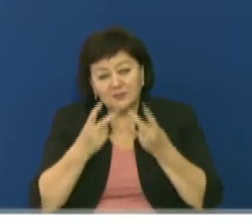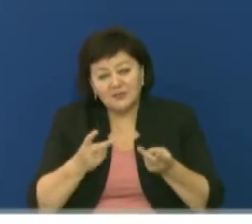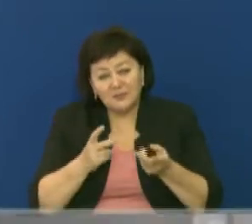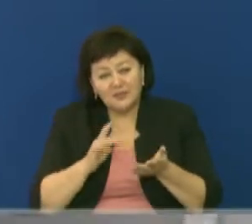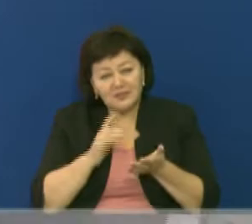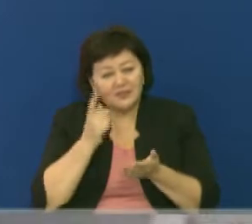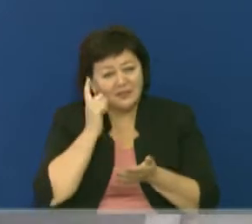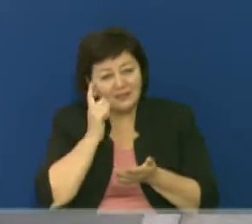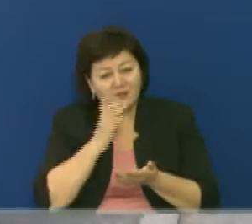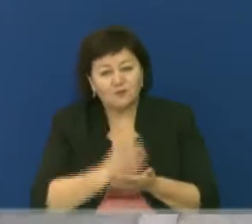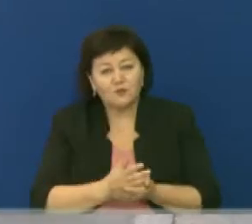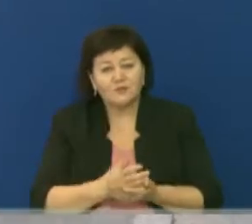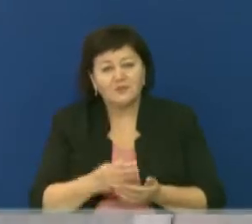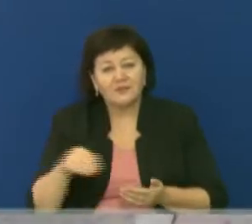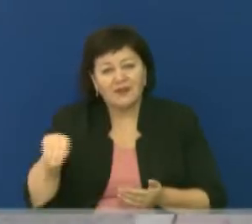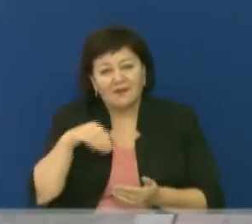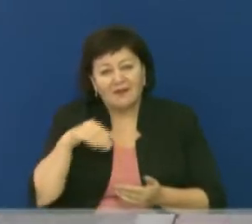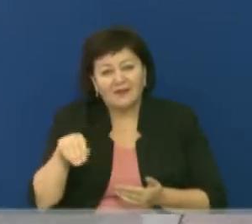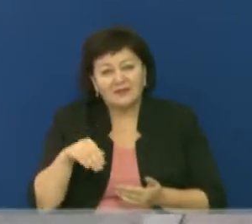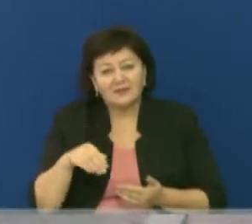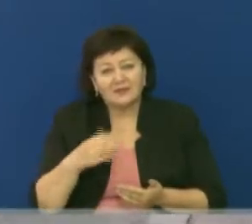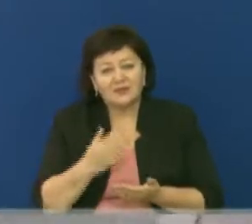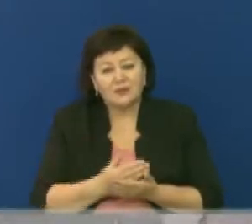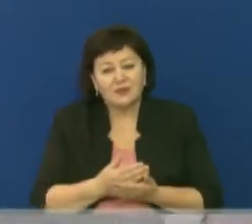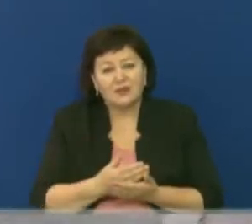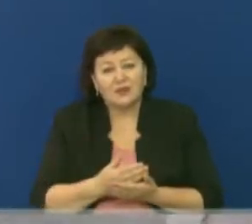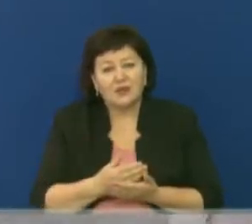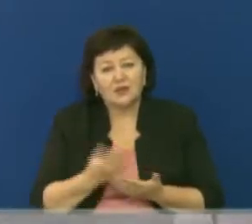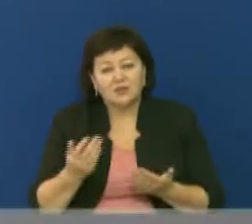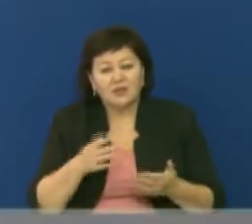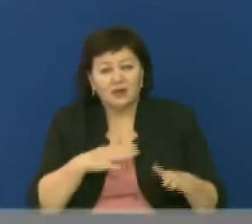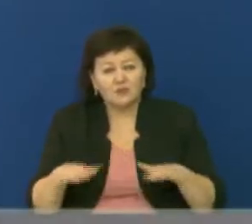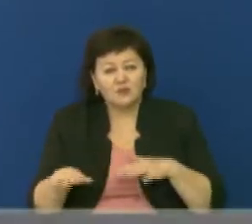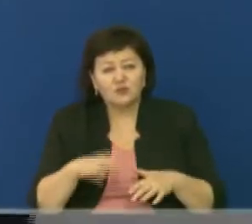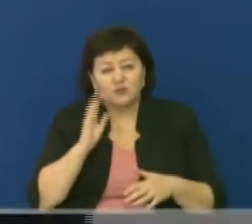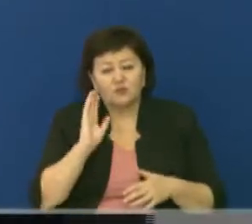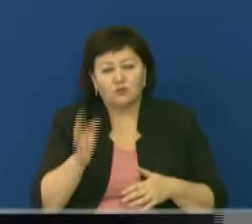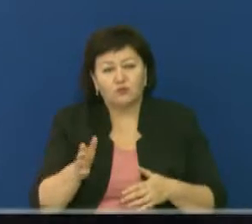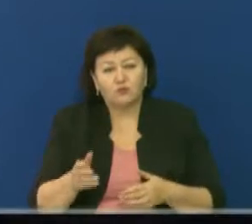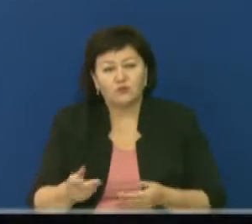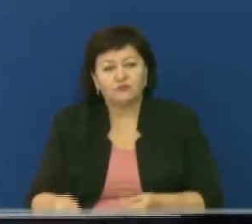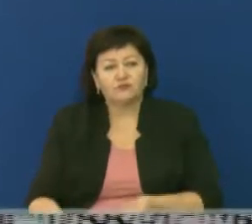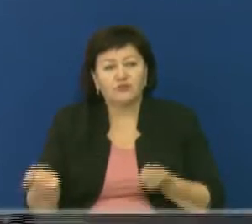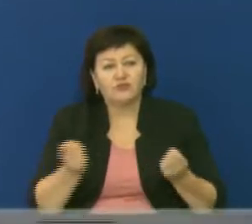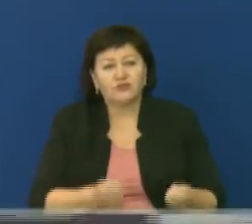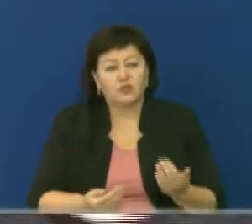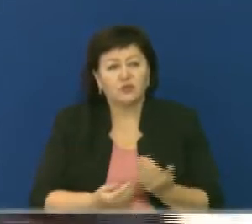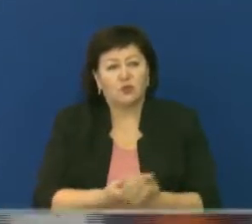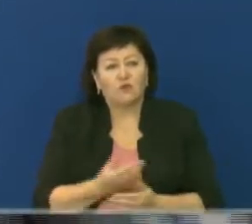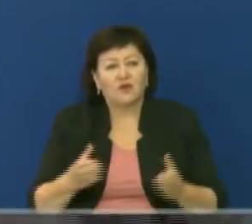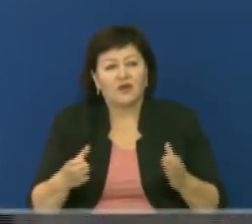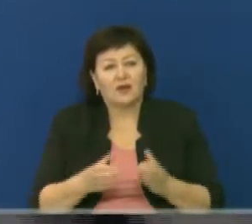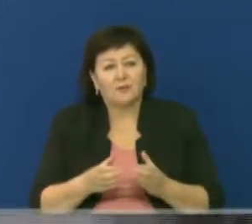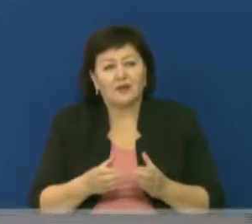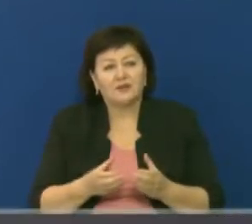касается валидаторов и транспортных карточек, то Дмитрий Гариков не исключил, что для их обслуживания в будущем будет привлечена новая компания, услуги